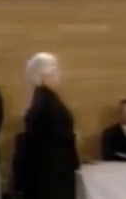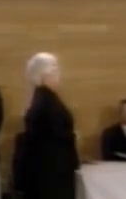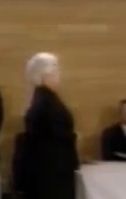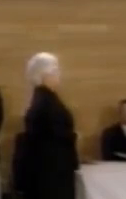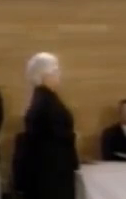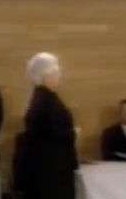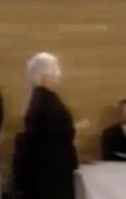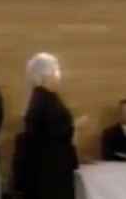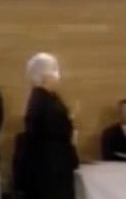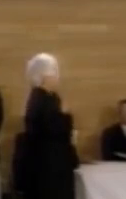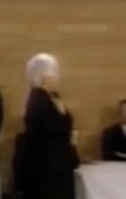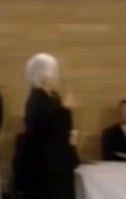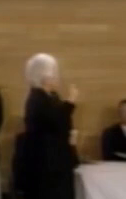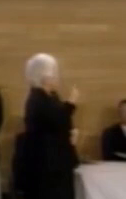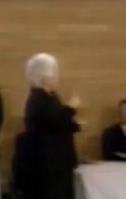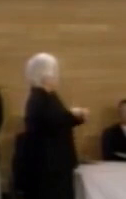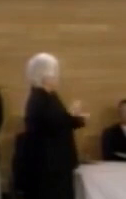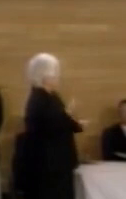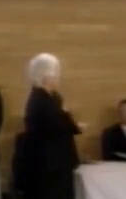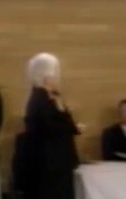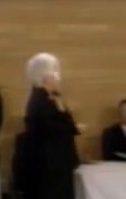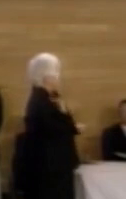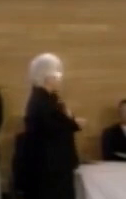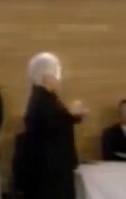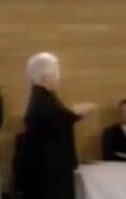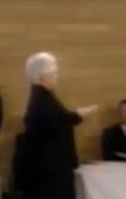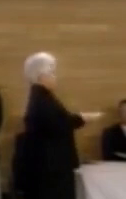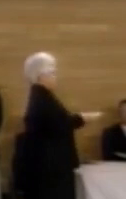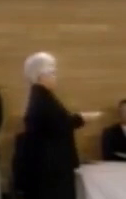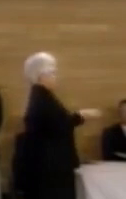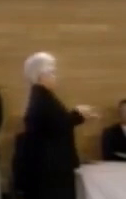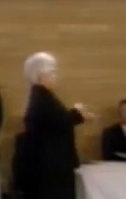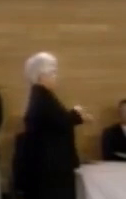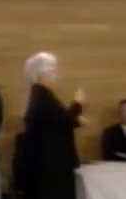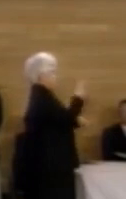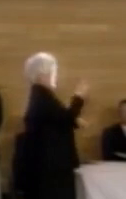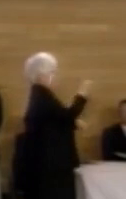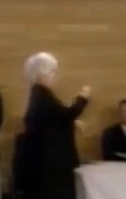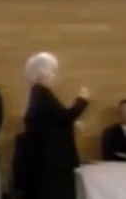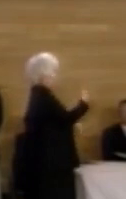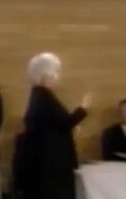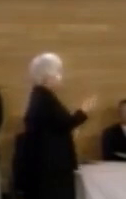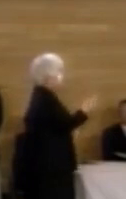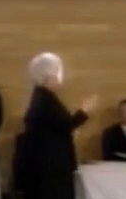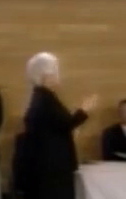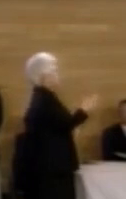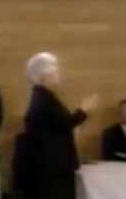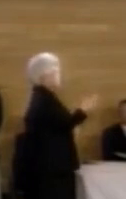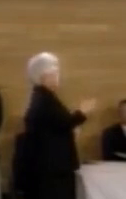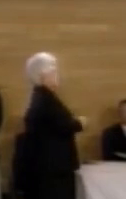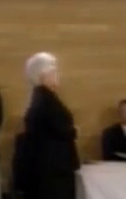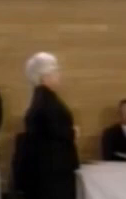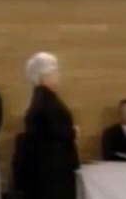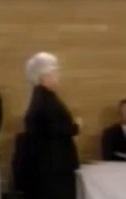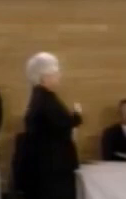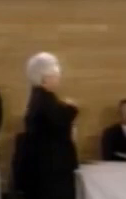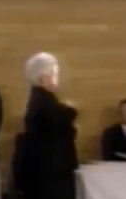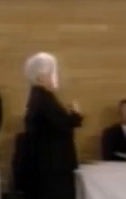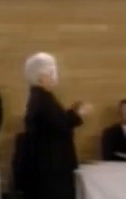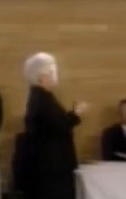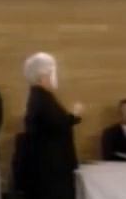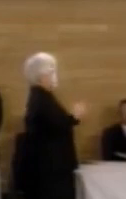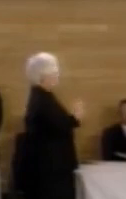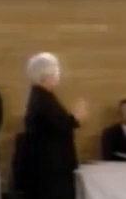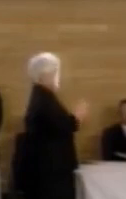今から11年前の今日、午後2時46分ごろ、経験したことない大きな揺